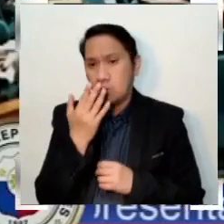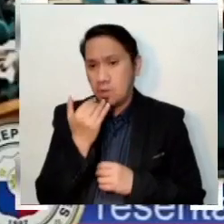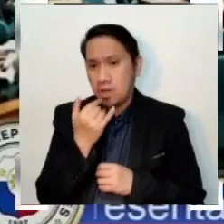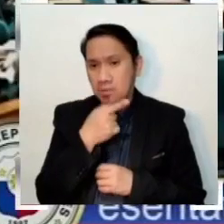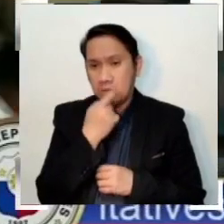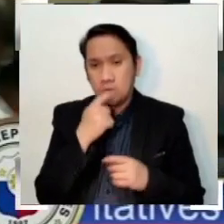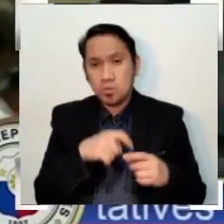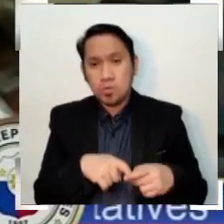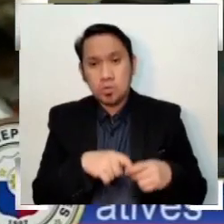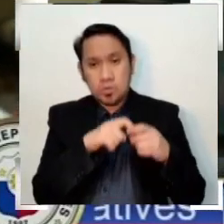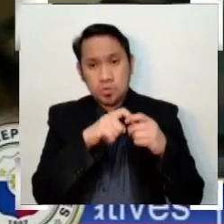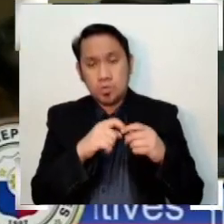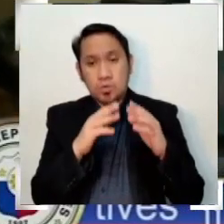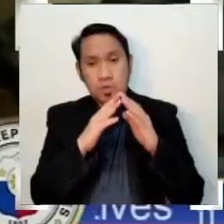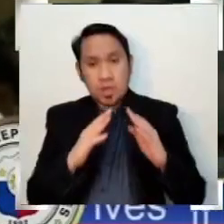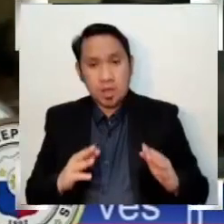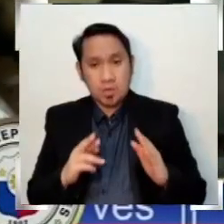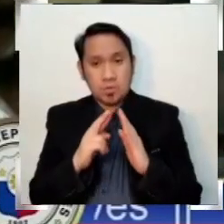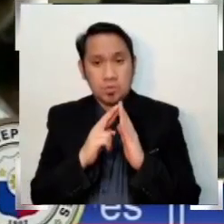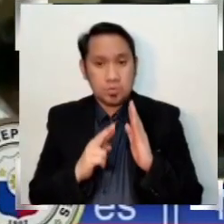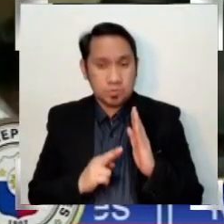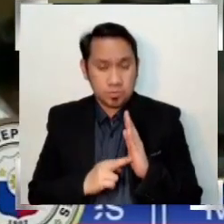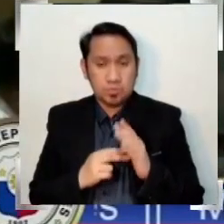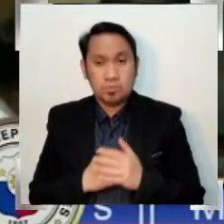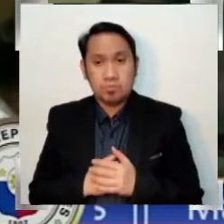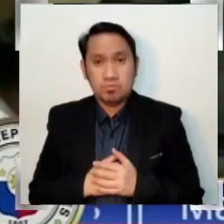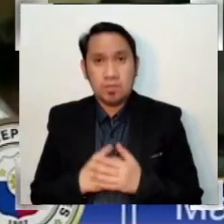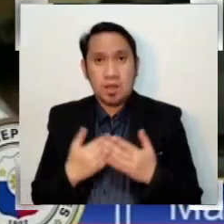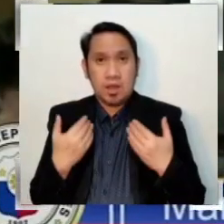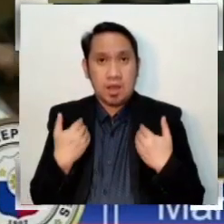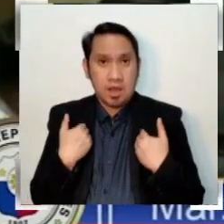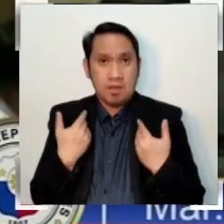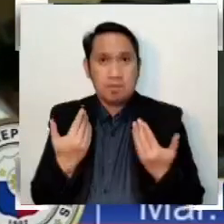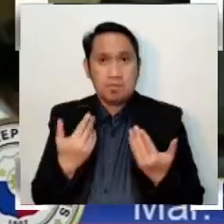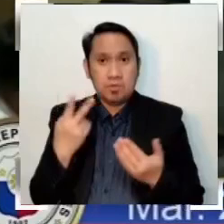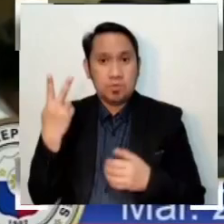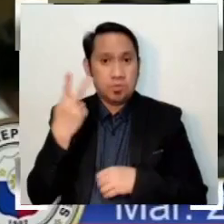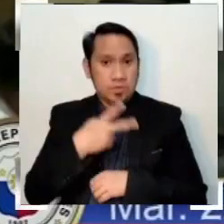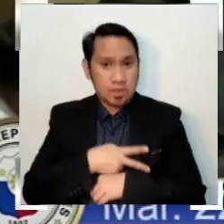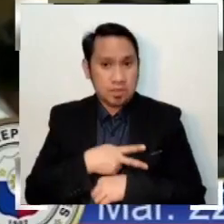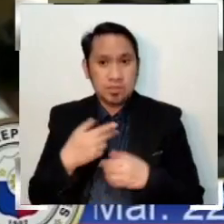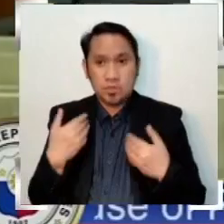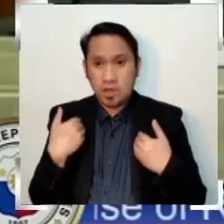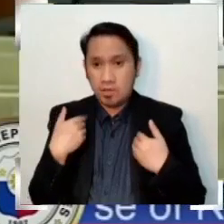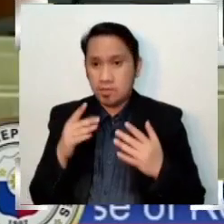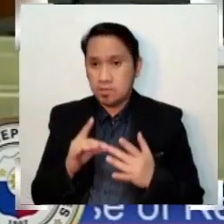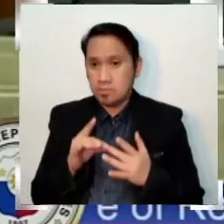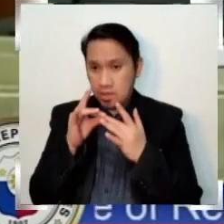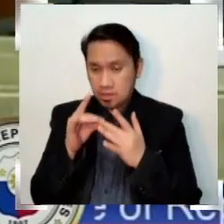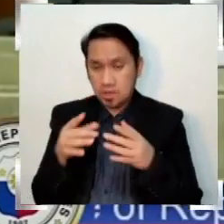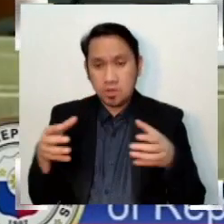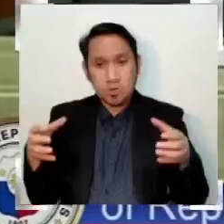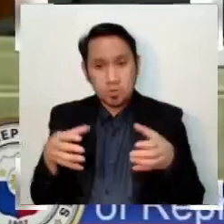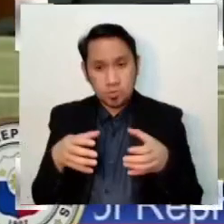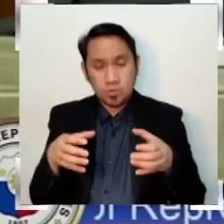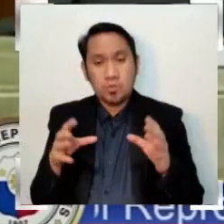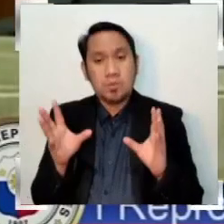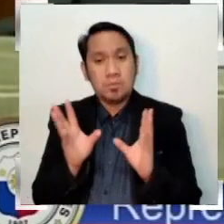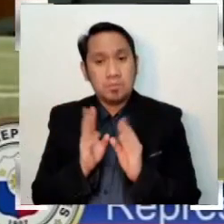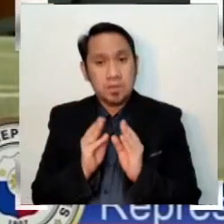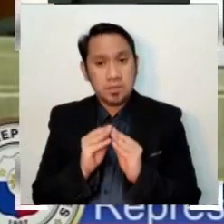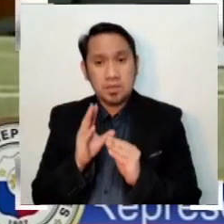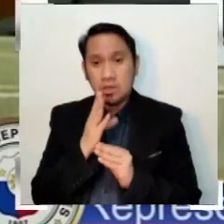House Rules na dapat may 2-day na notice bago magsagawa ng Special Committee Hearing? At bakit imbes sa